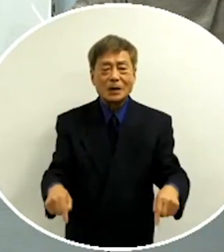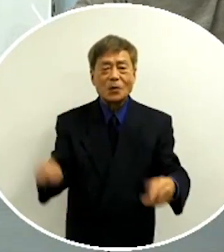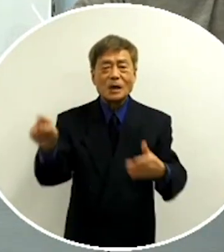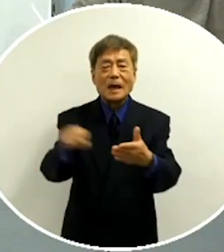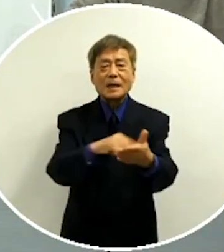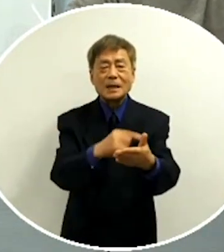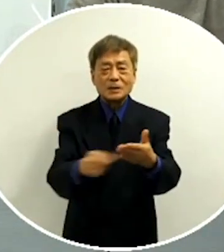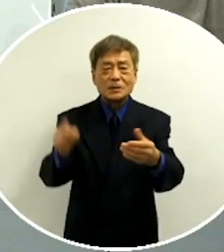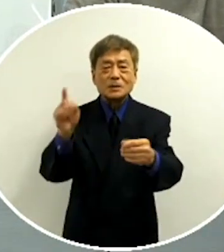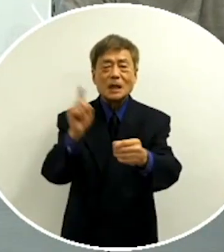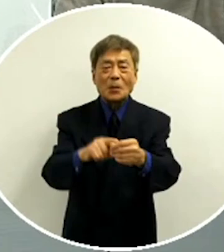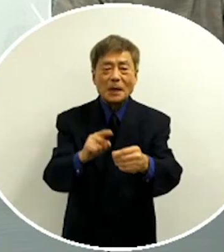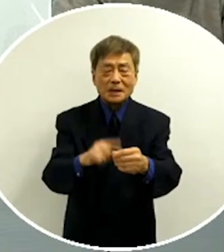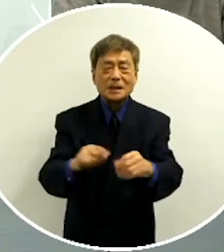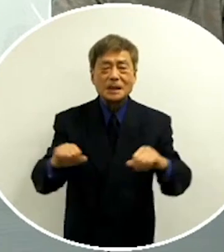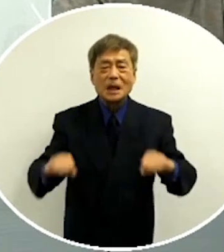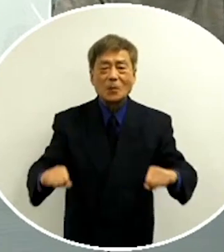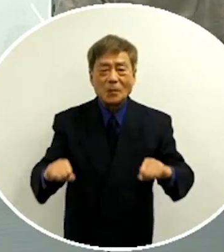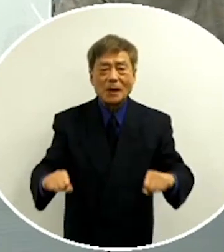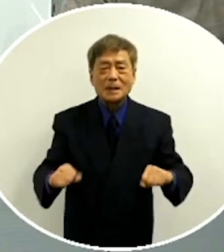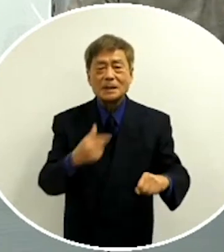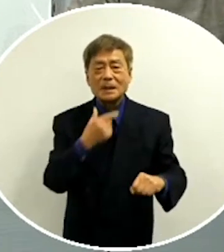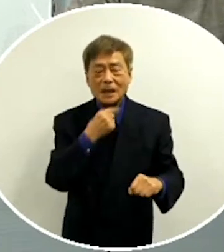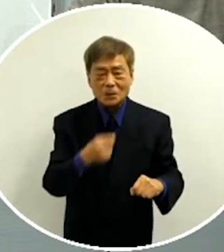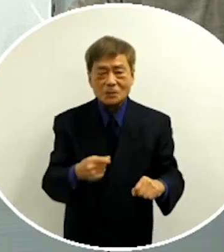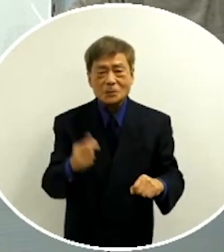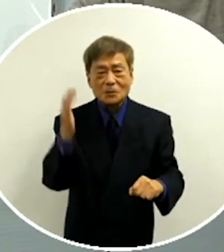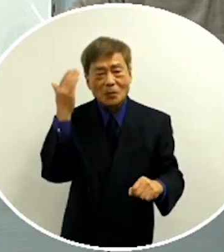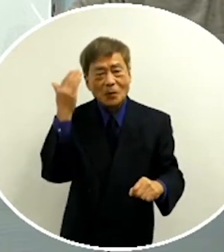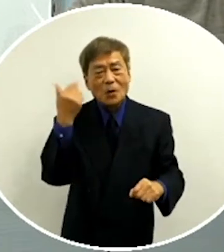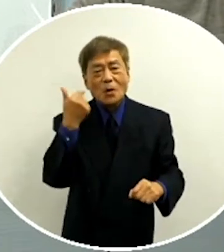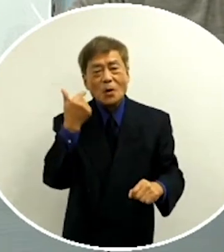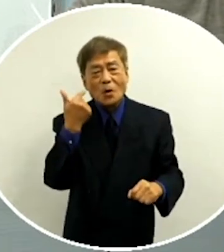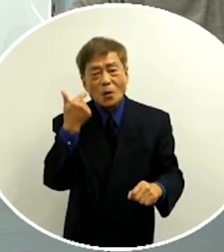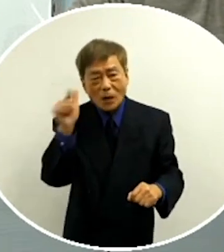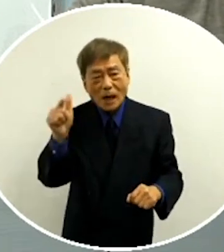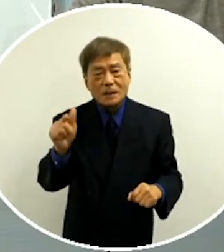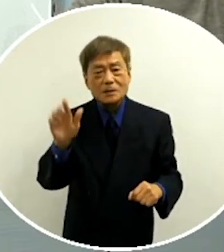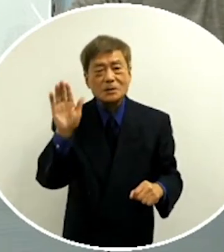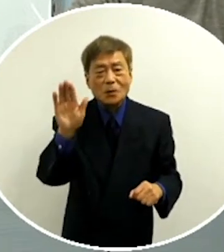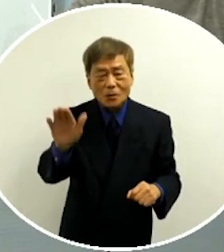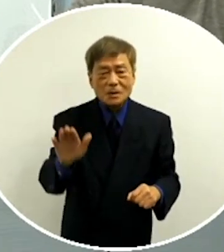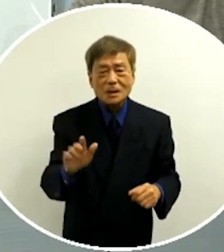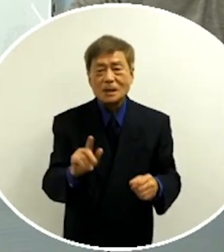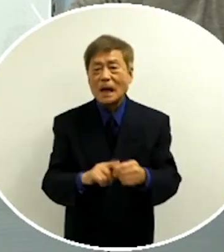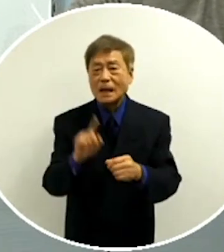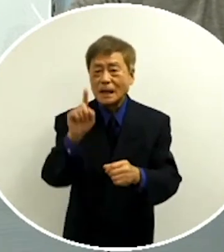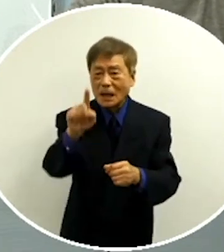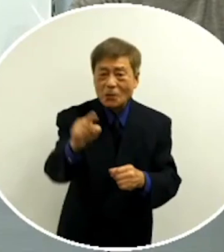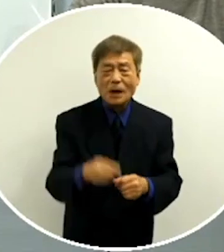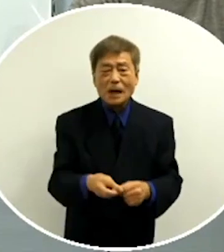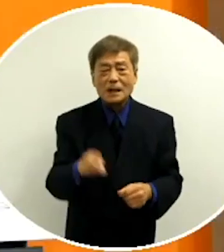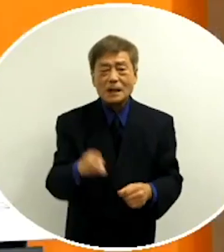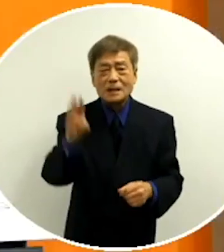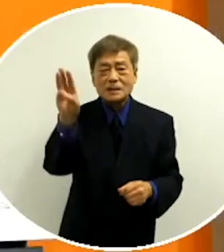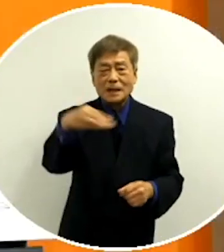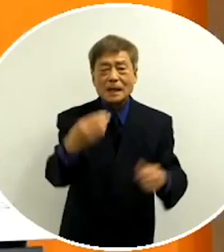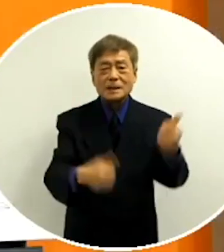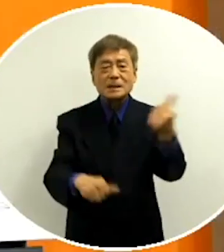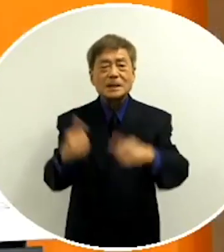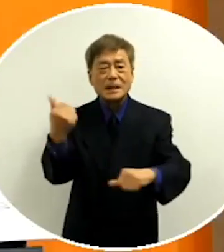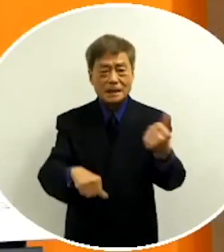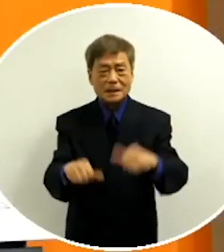政策体系だから半年後には参議院選挙なんですけどその時にはその時まで